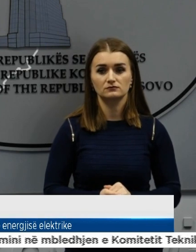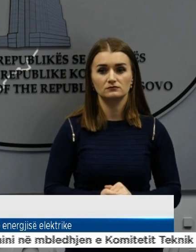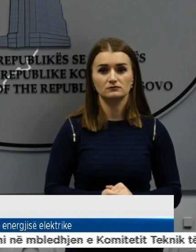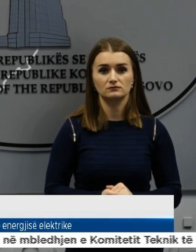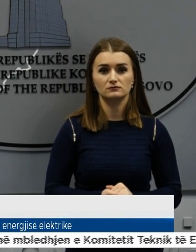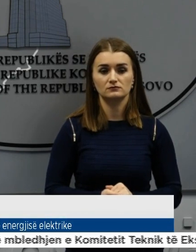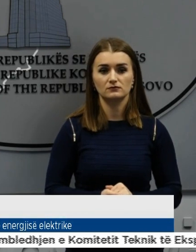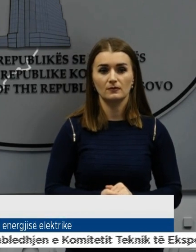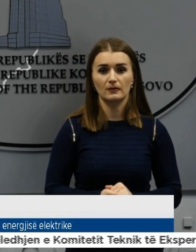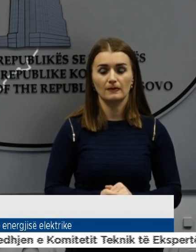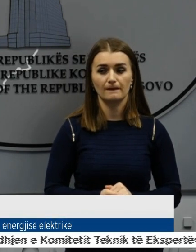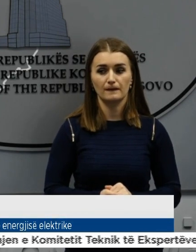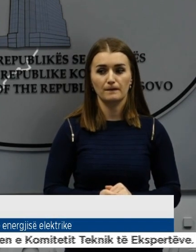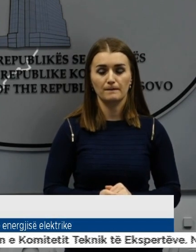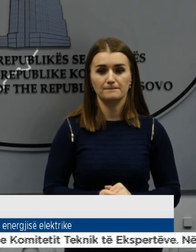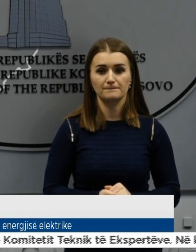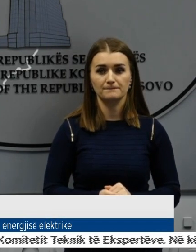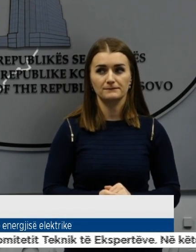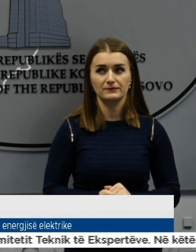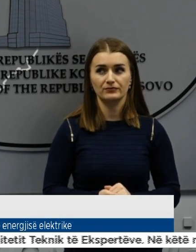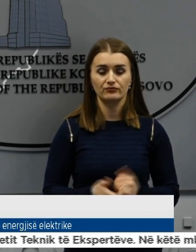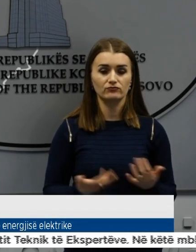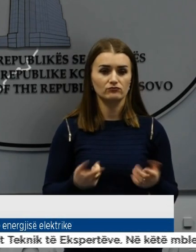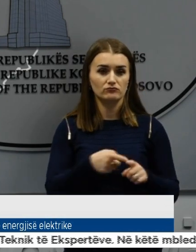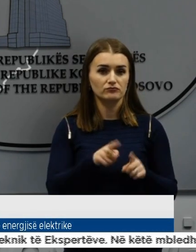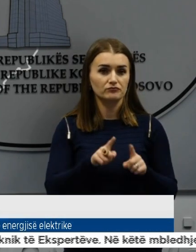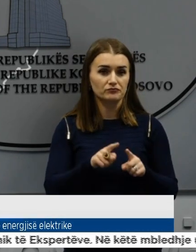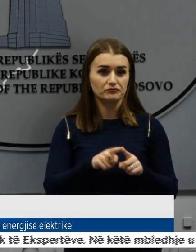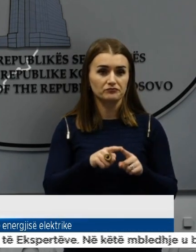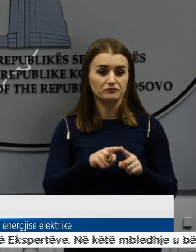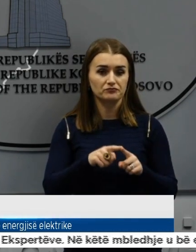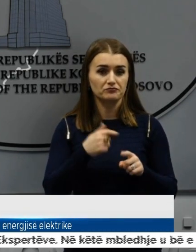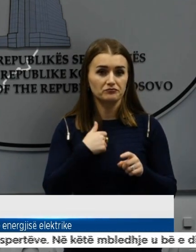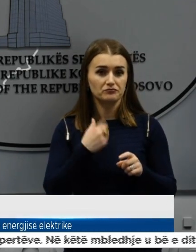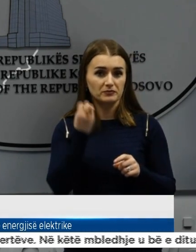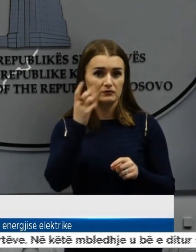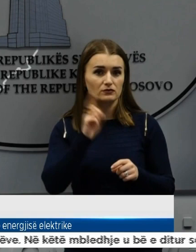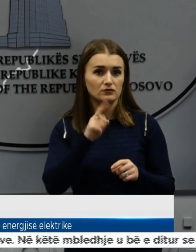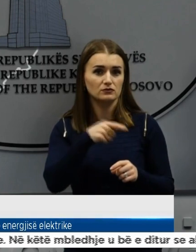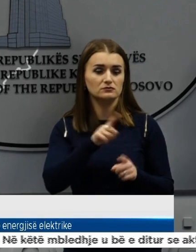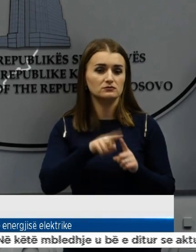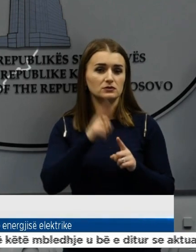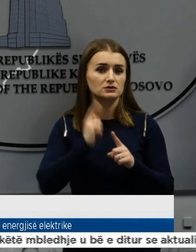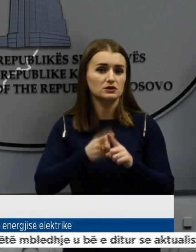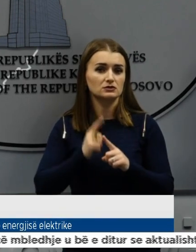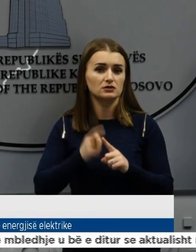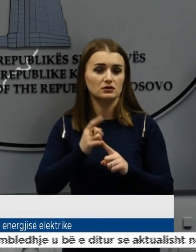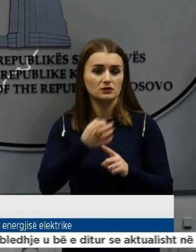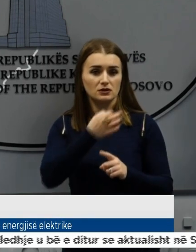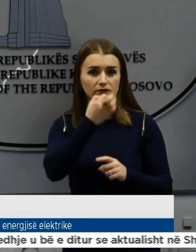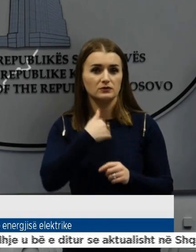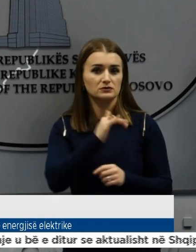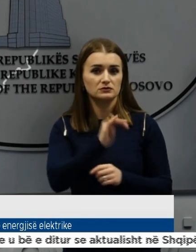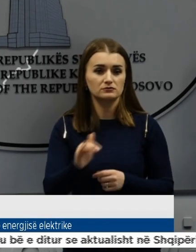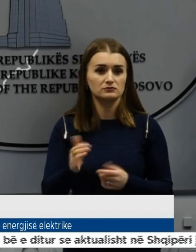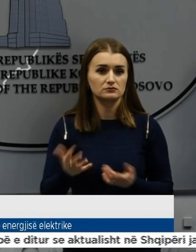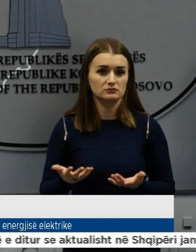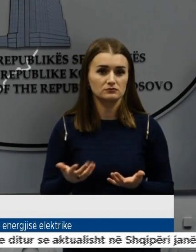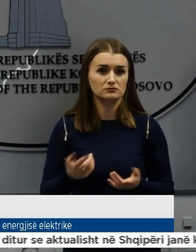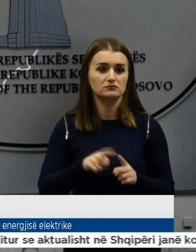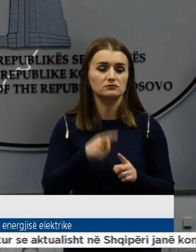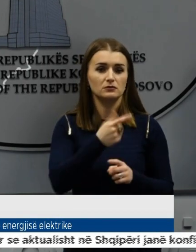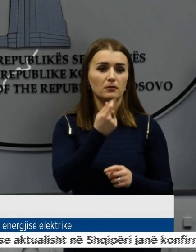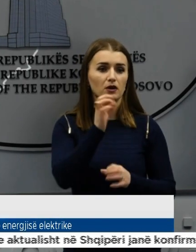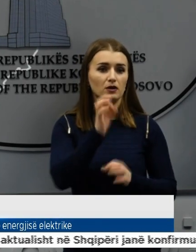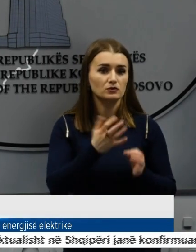po e këtheni në këtë mënyrë dhe kjo është një tendencë. Këto janë fakte, këto janë çmimet, se cili prej